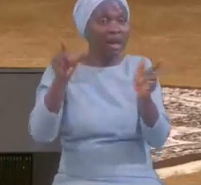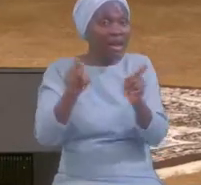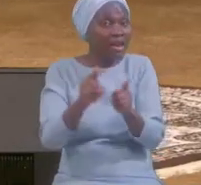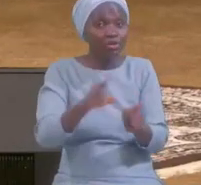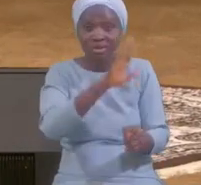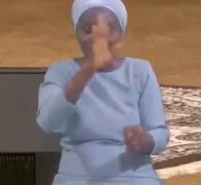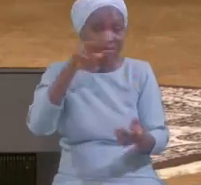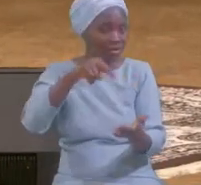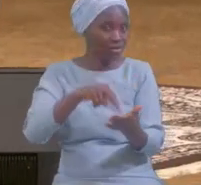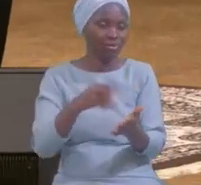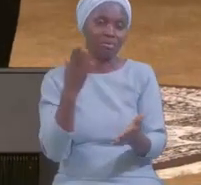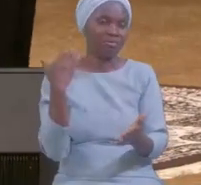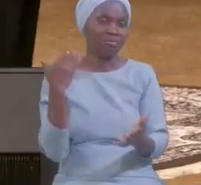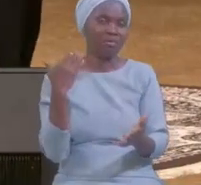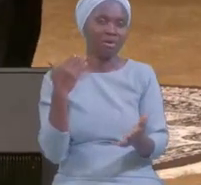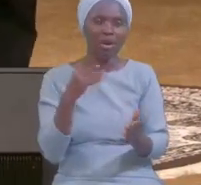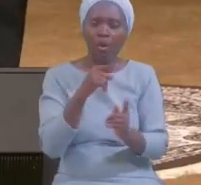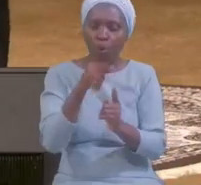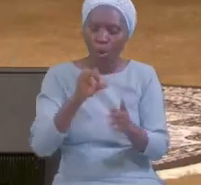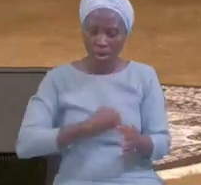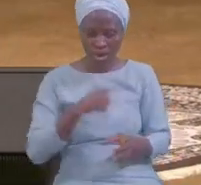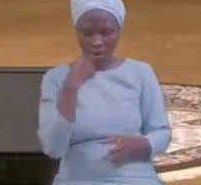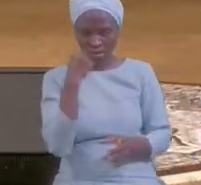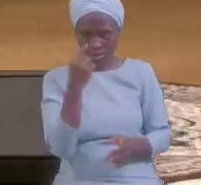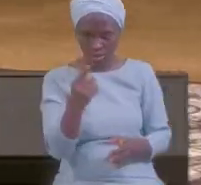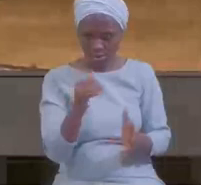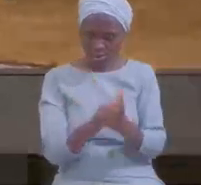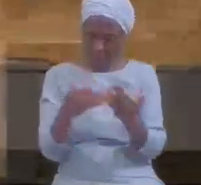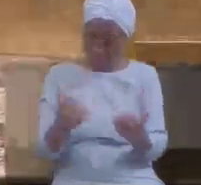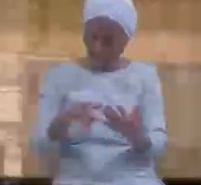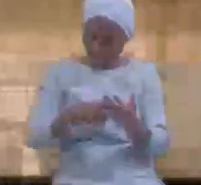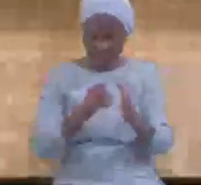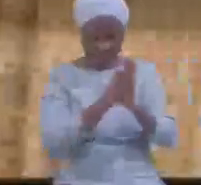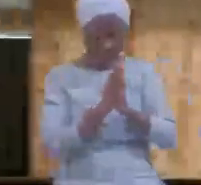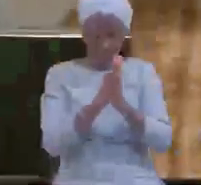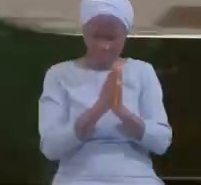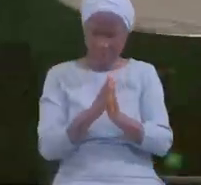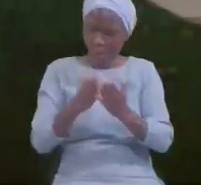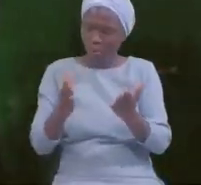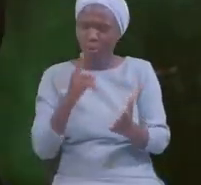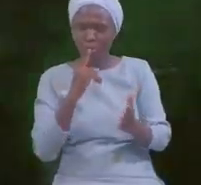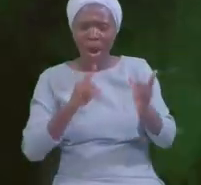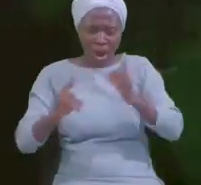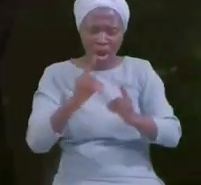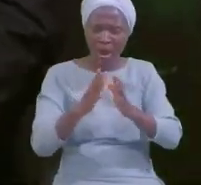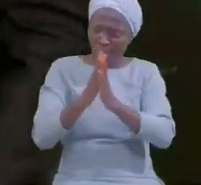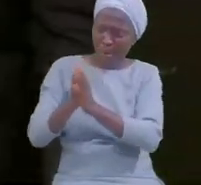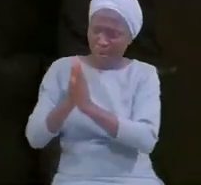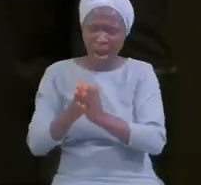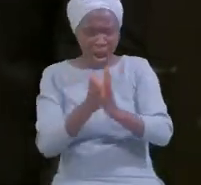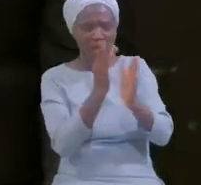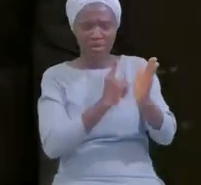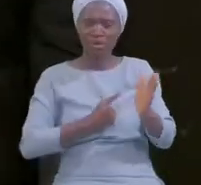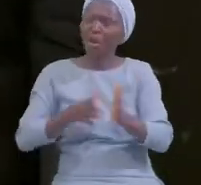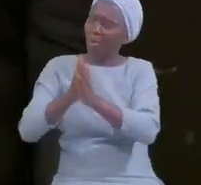debout. Quand je vous dis que maintenant, ouvrez la bouche et priez, demandez au Seigneur, vous allez prier, vous allez demander